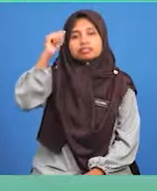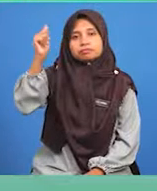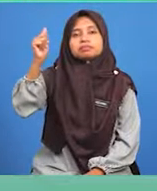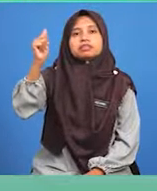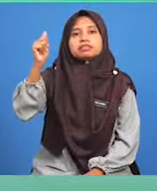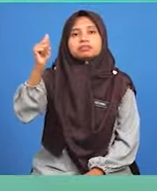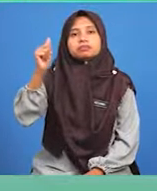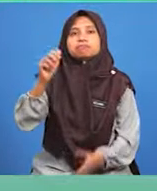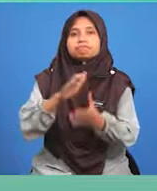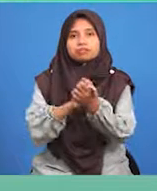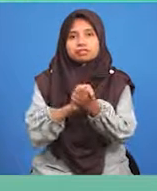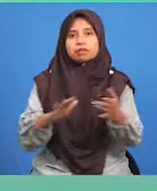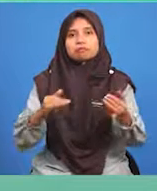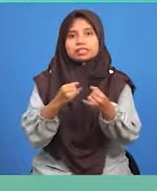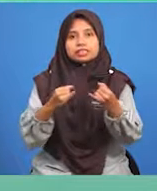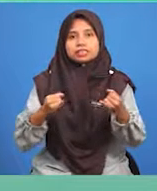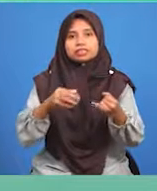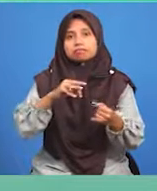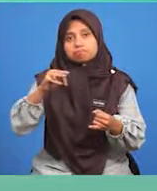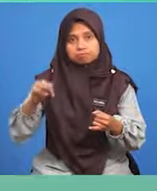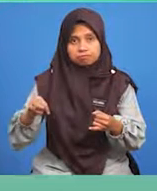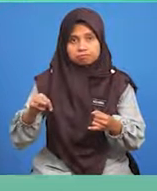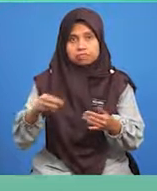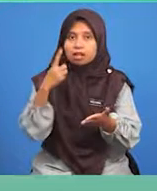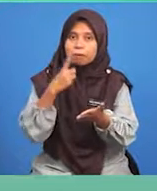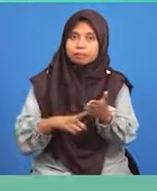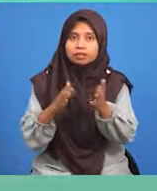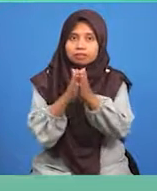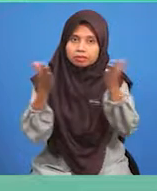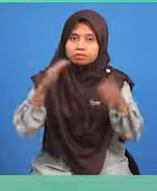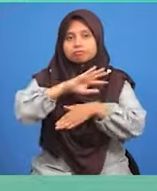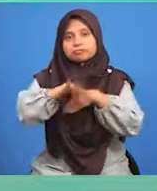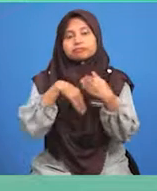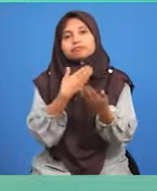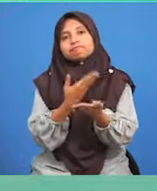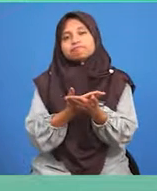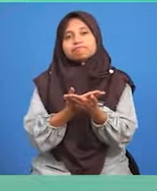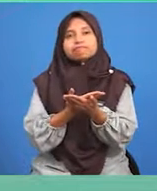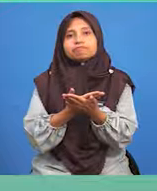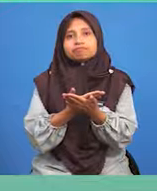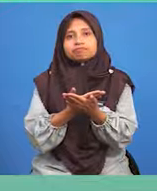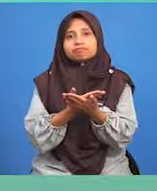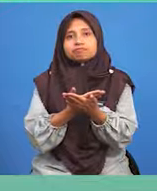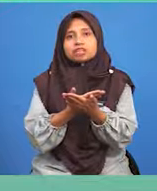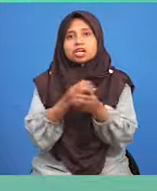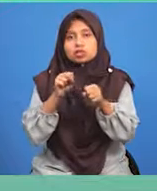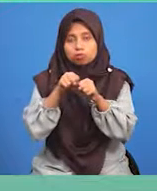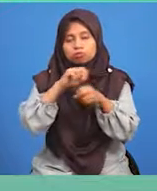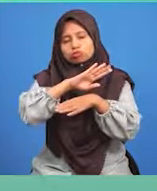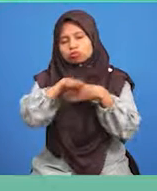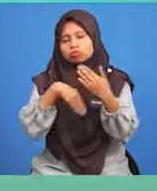assalamualaikum selamat sejahtera murid-murid Apa kabar murid semua guru Hai semoga